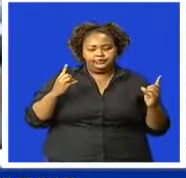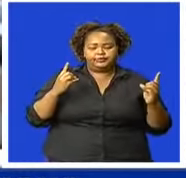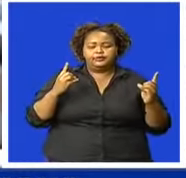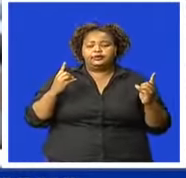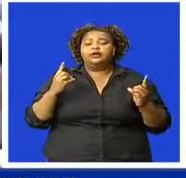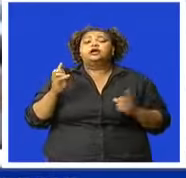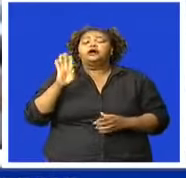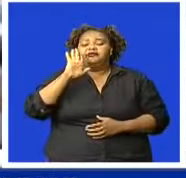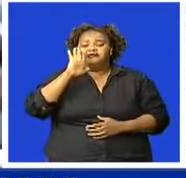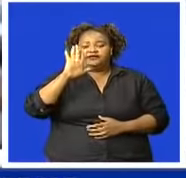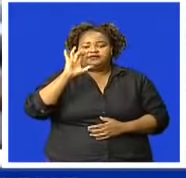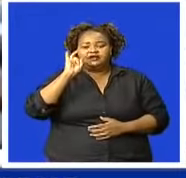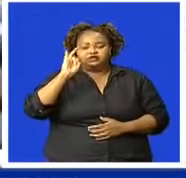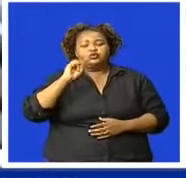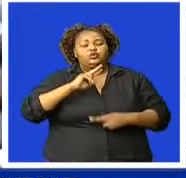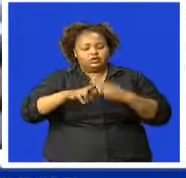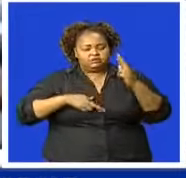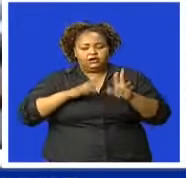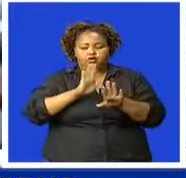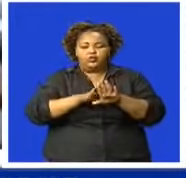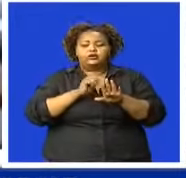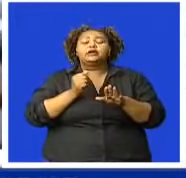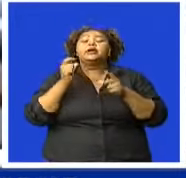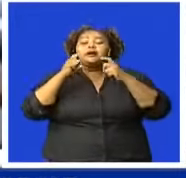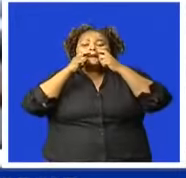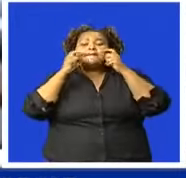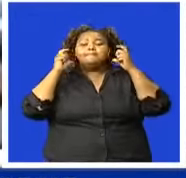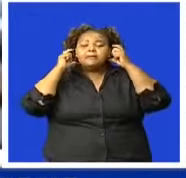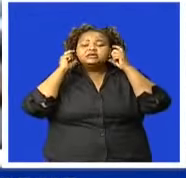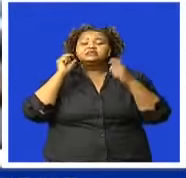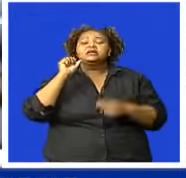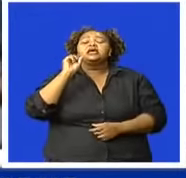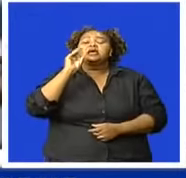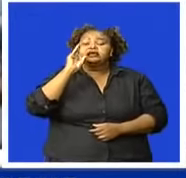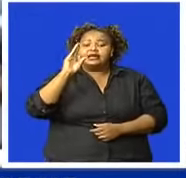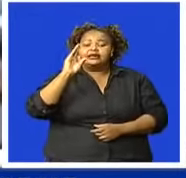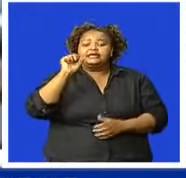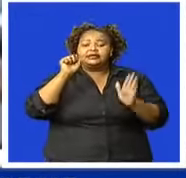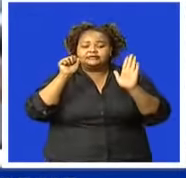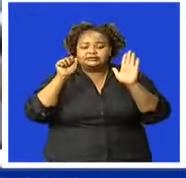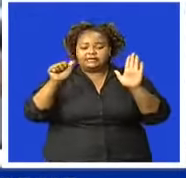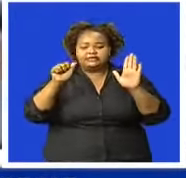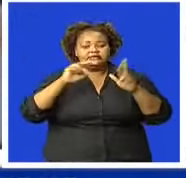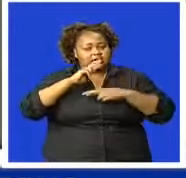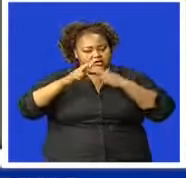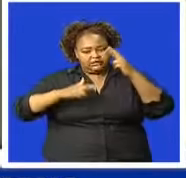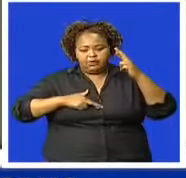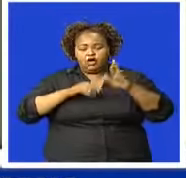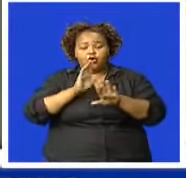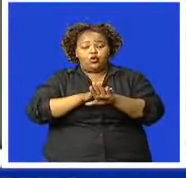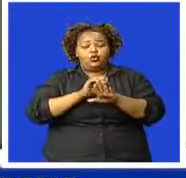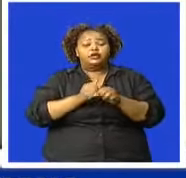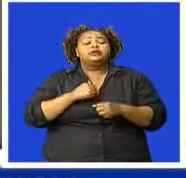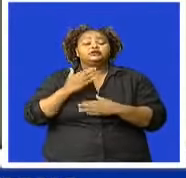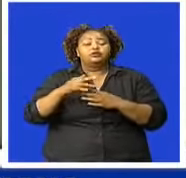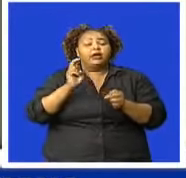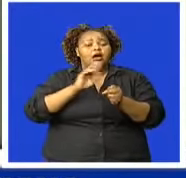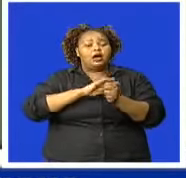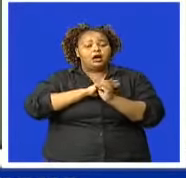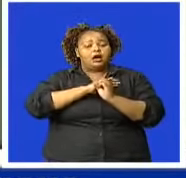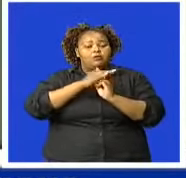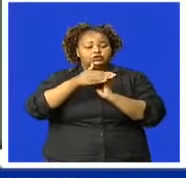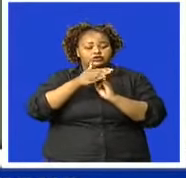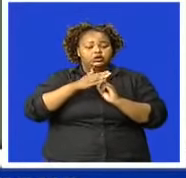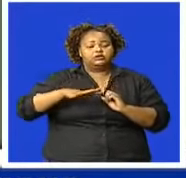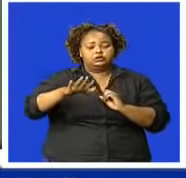nakhona 52 ne ma face mask sakhanza ukuthi 36 sichubeke ke siyelibonjeni nakhona ke sikhanzile ukuthi